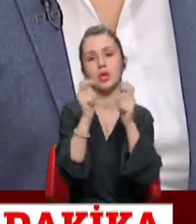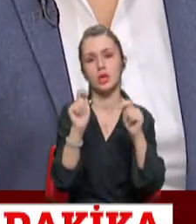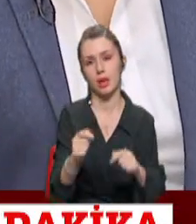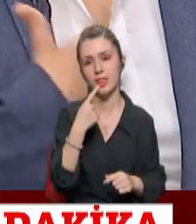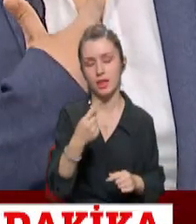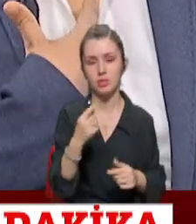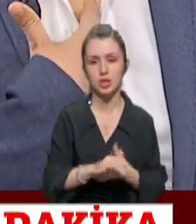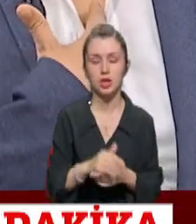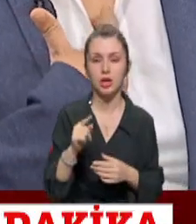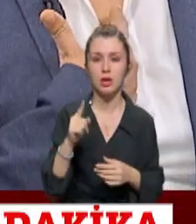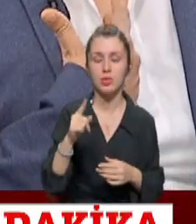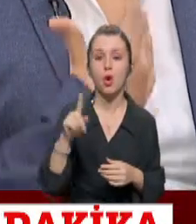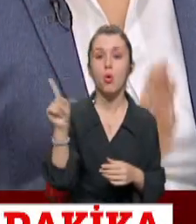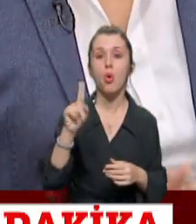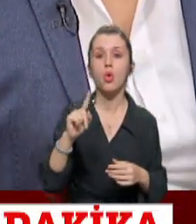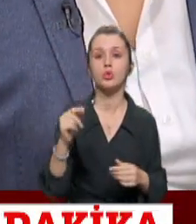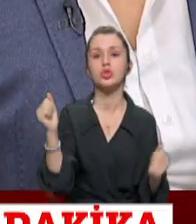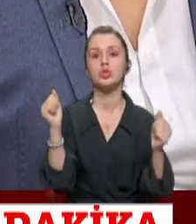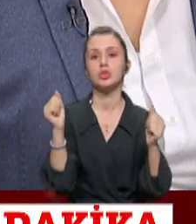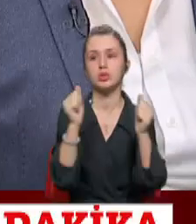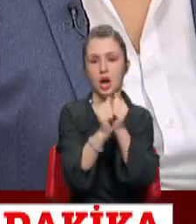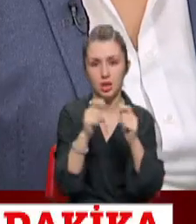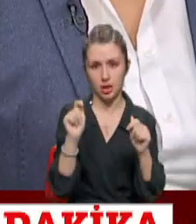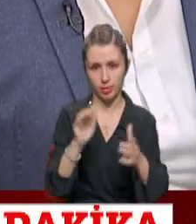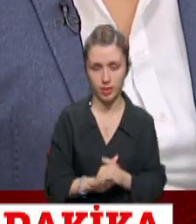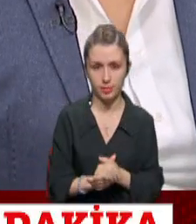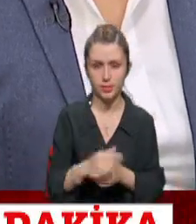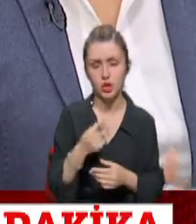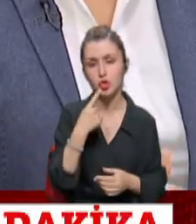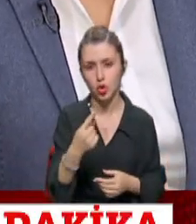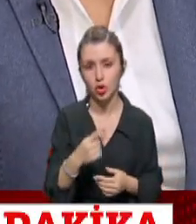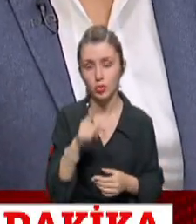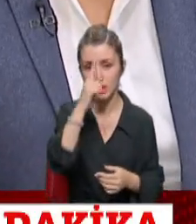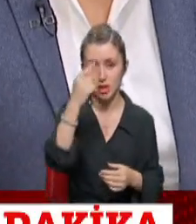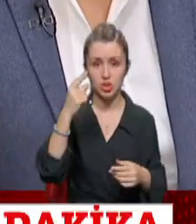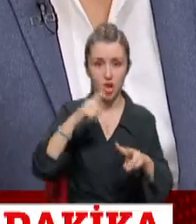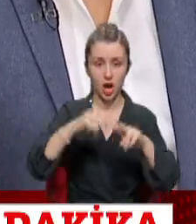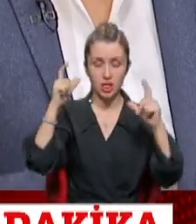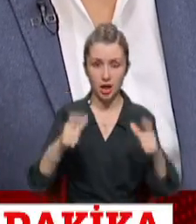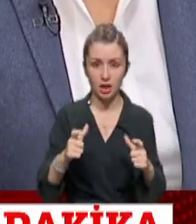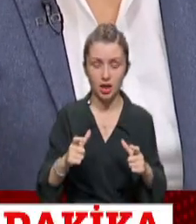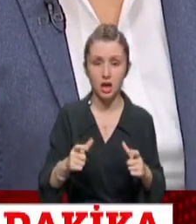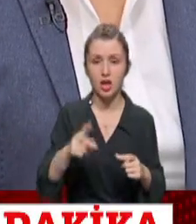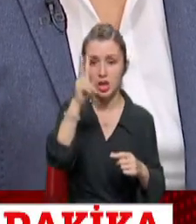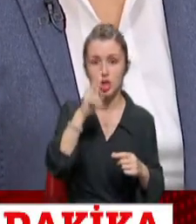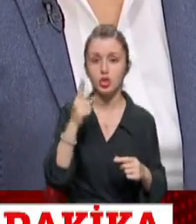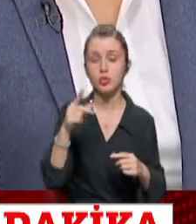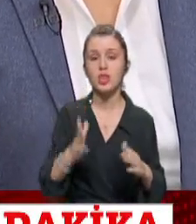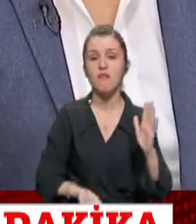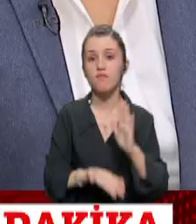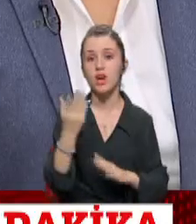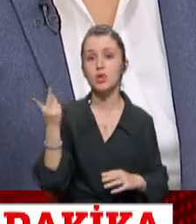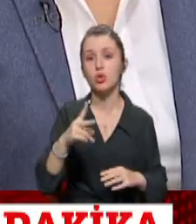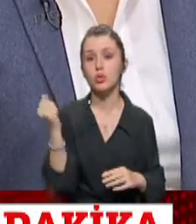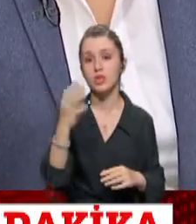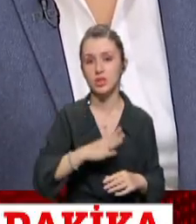yazar. Bence onunla çarpalım. 3 az. Ben öyle söyleyeyim. Ben size söylüyorum. Sadece Antakya'da 200 bini geçecek ölüm sayısı.